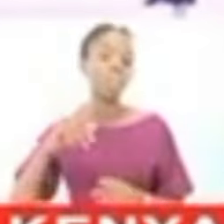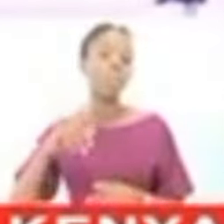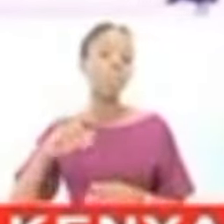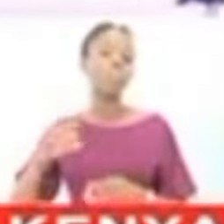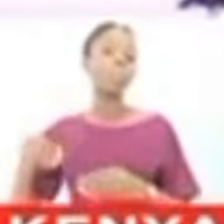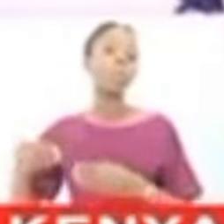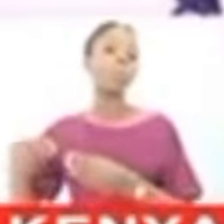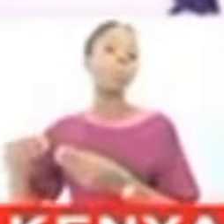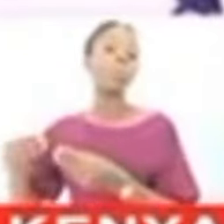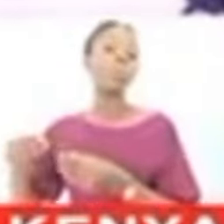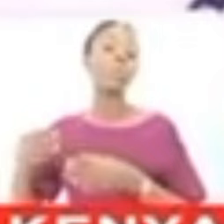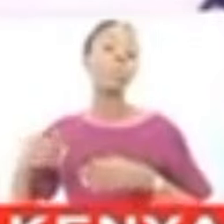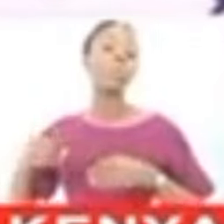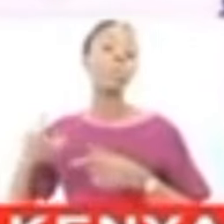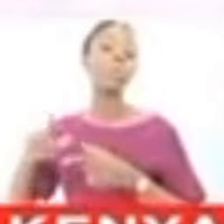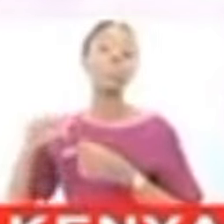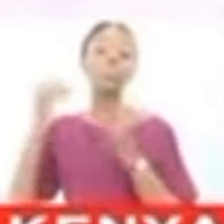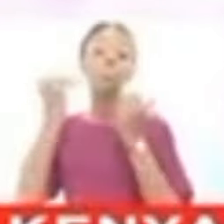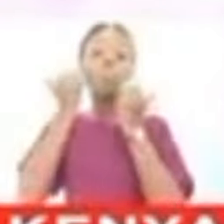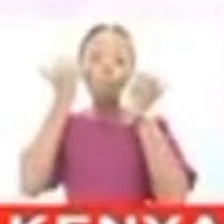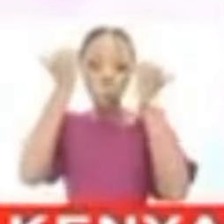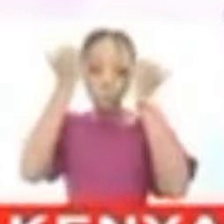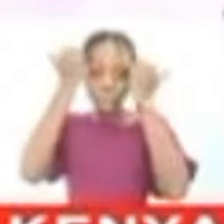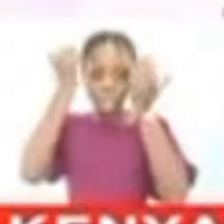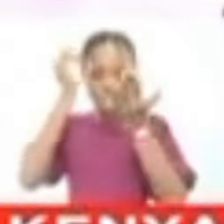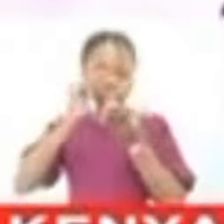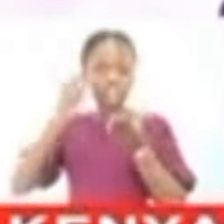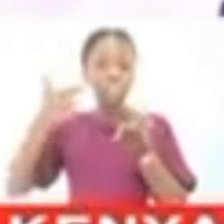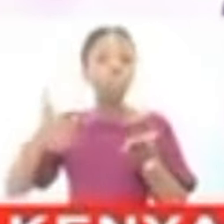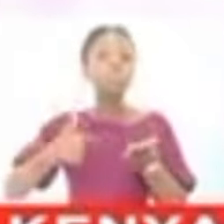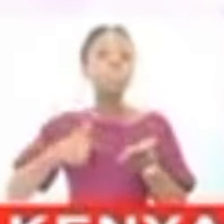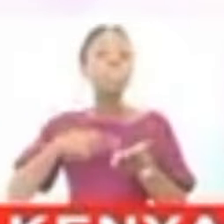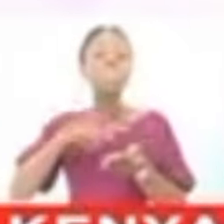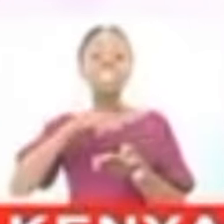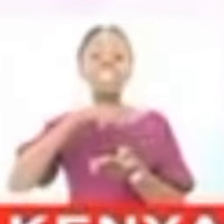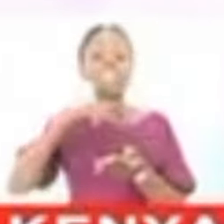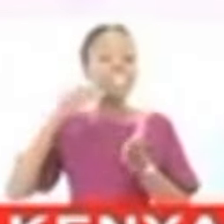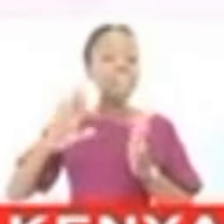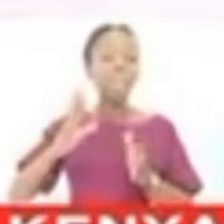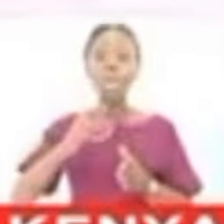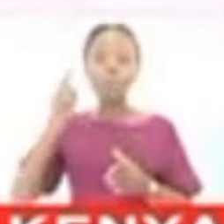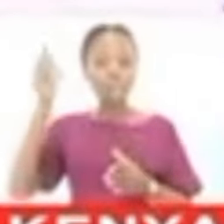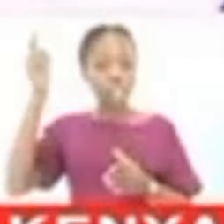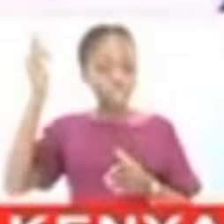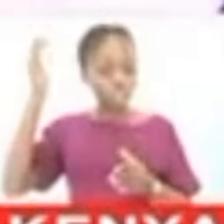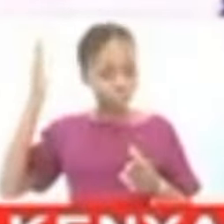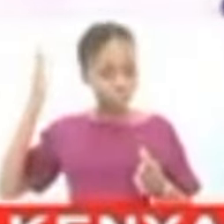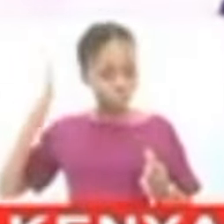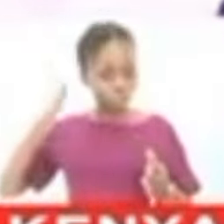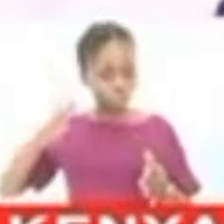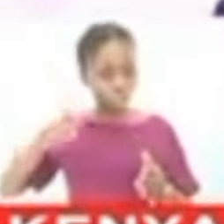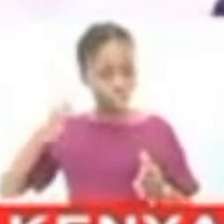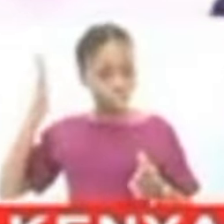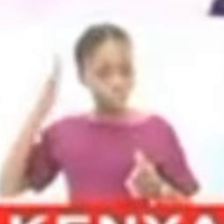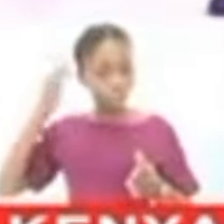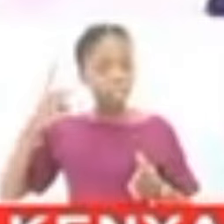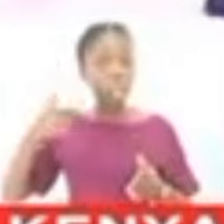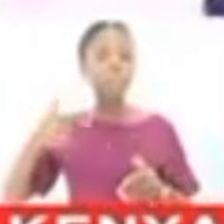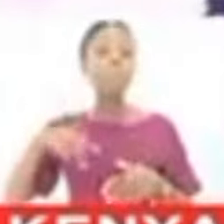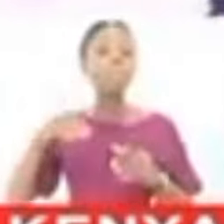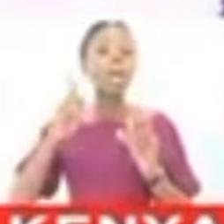walinishtaki mimi ni muuaji, na wananijua na nafanya huduma wazi,